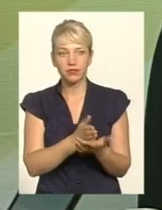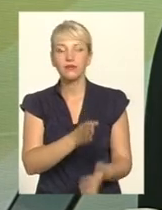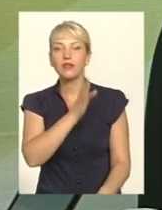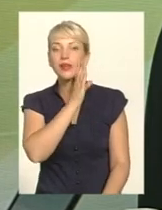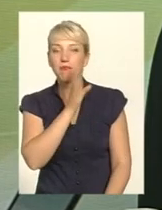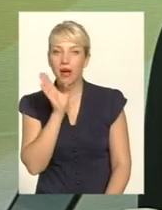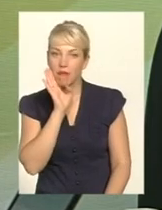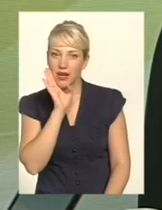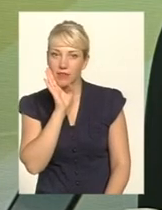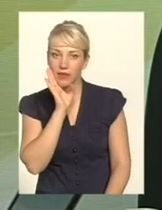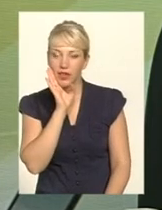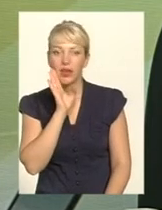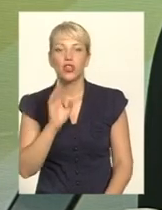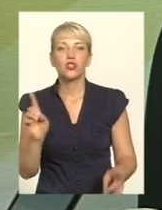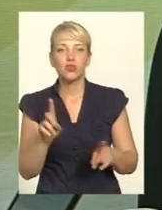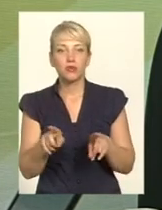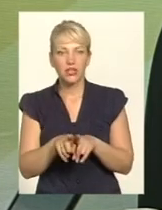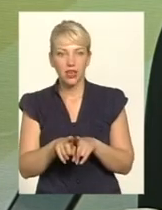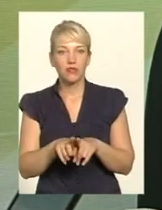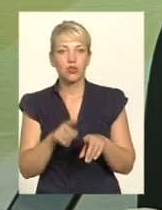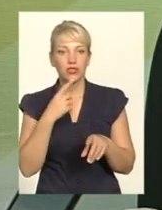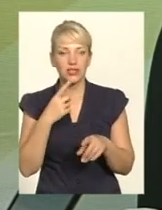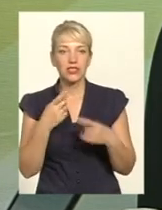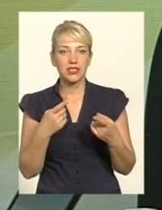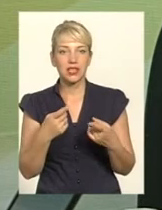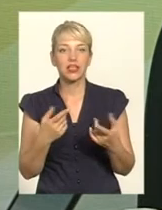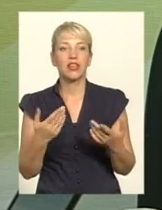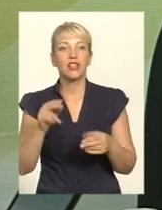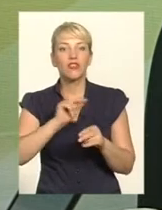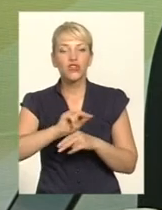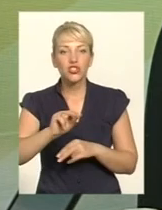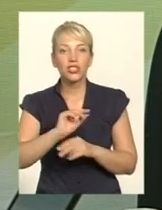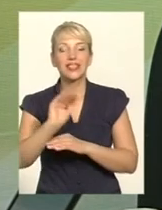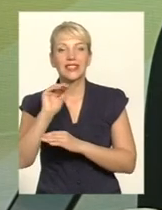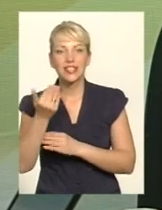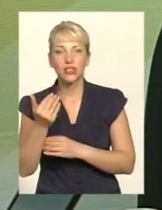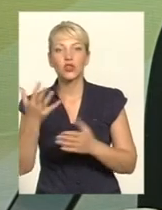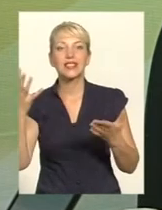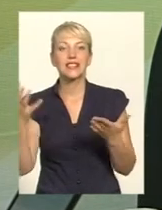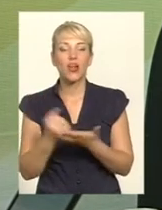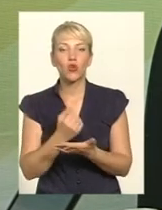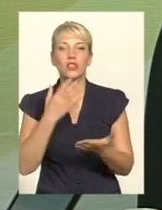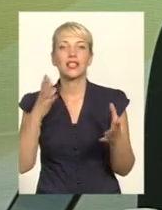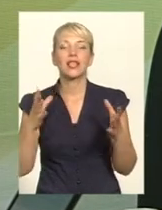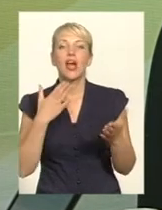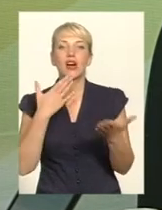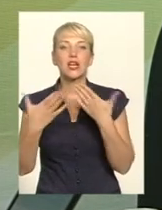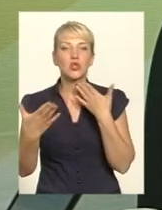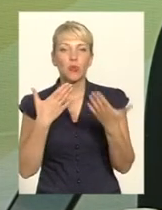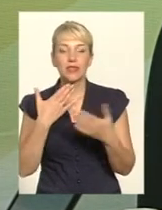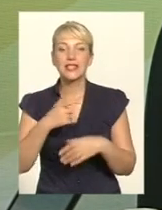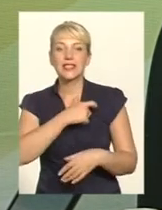Мама, щоб так було образно, знову ж таки зрозуміла, вчить дитину знаходити взаєморозуміння з